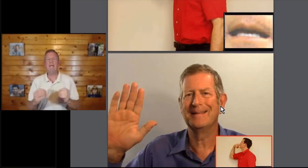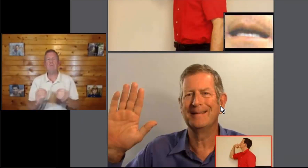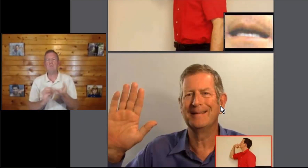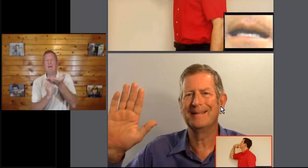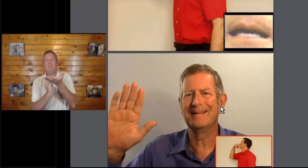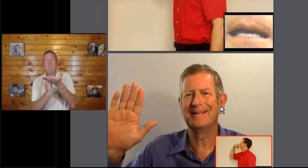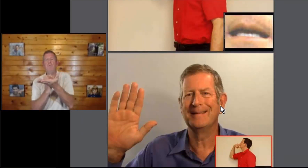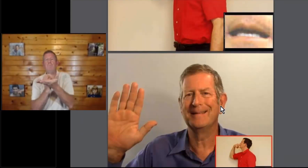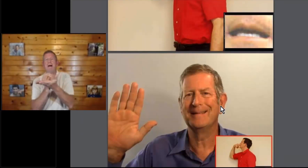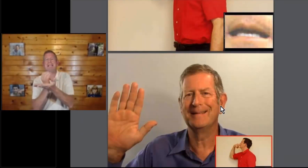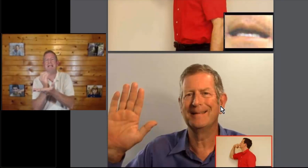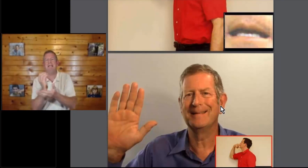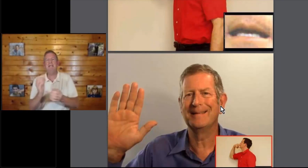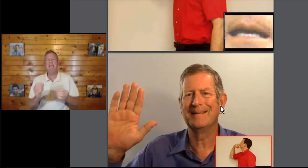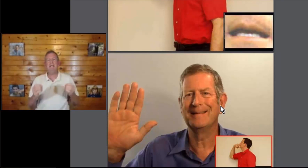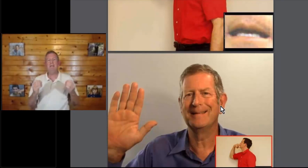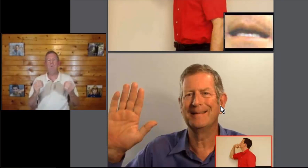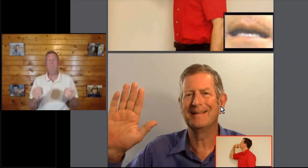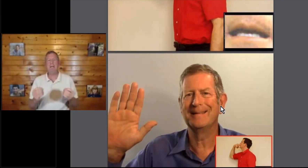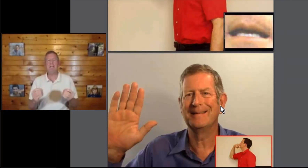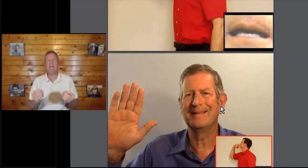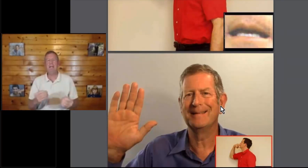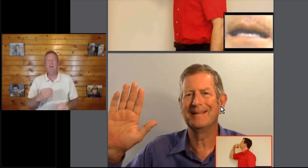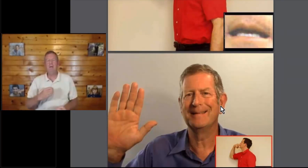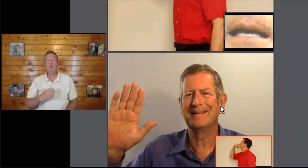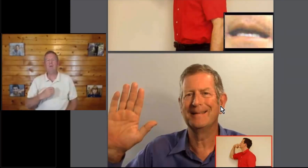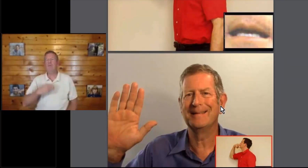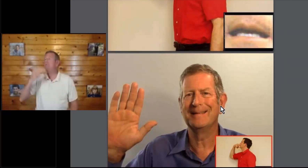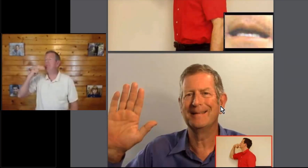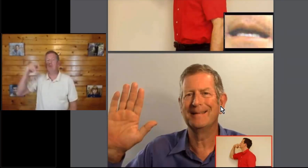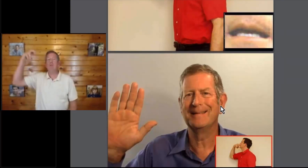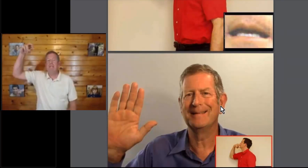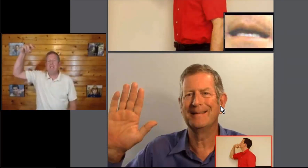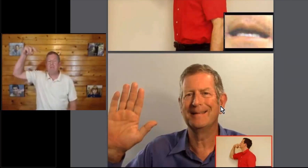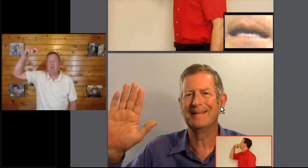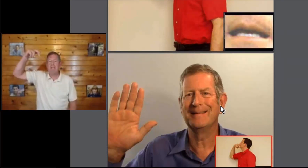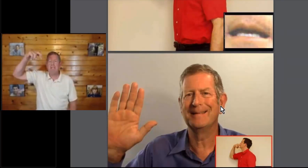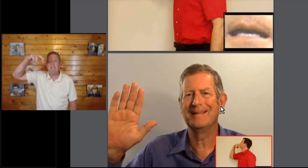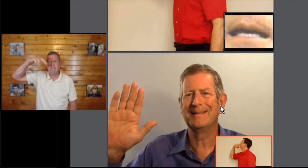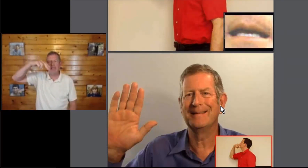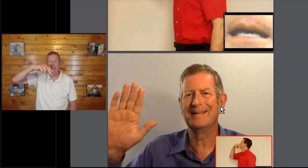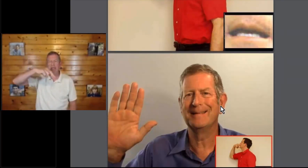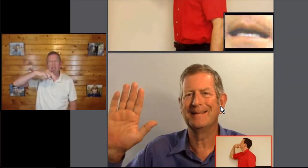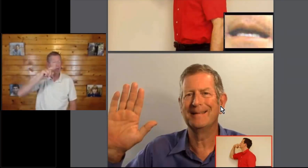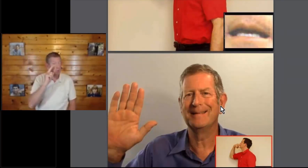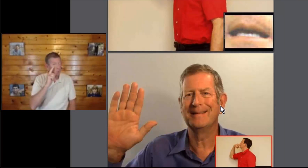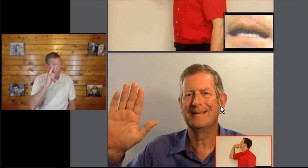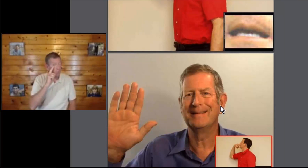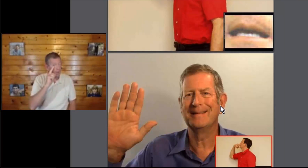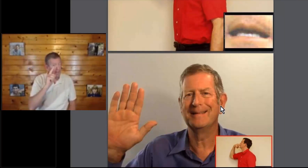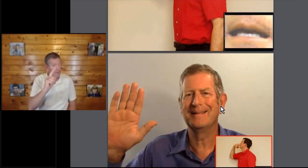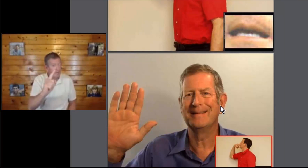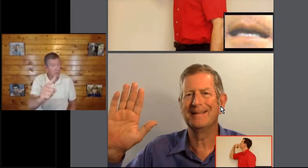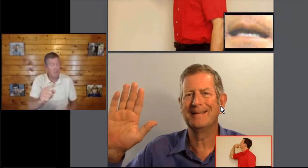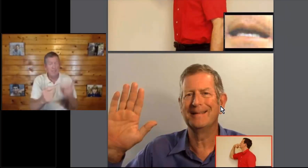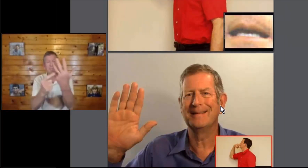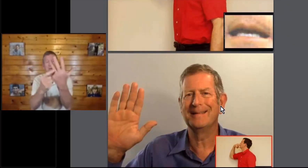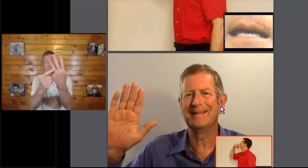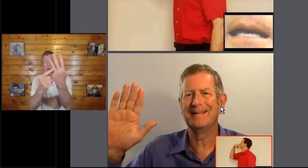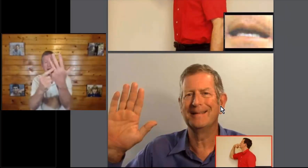Le soleil se lève, c'est le matin. Et le matin, je descends les escaliers, je vois